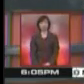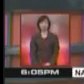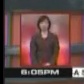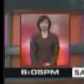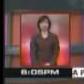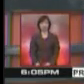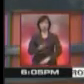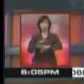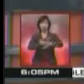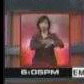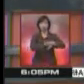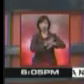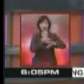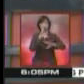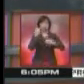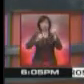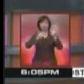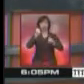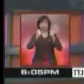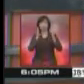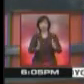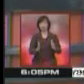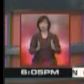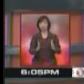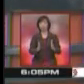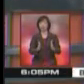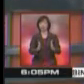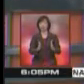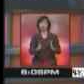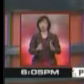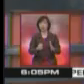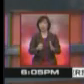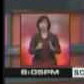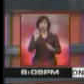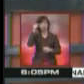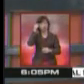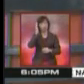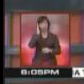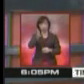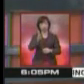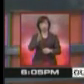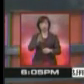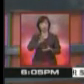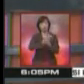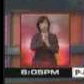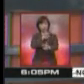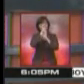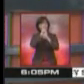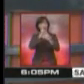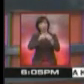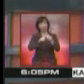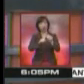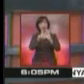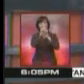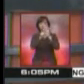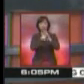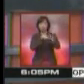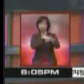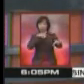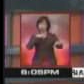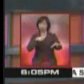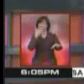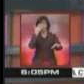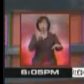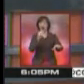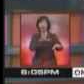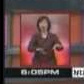warning naman po sa mga motorista mas maghihigpit na ang pamahalaan sa mga pasaway sa batas trapiko pumapangatlo na raw kasi